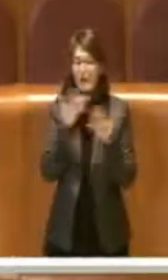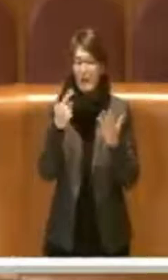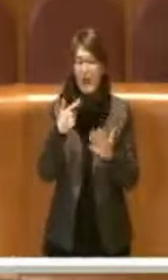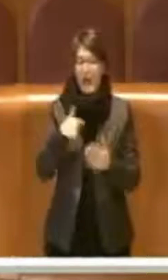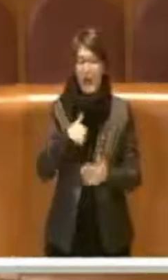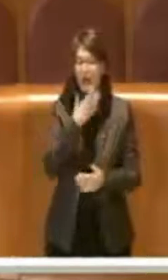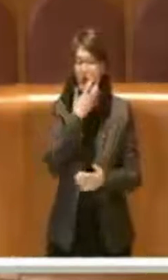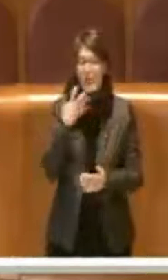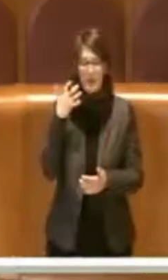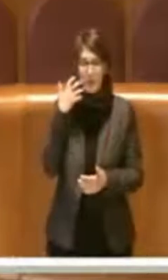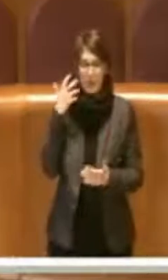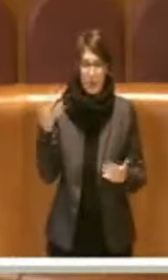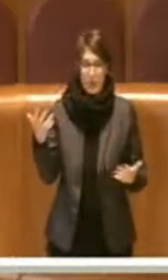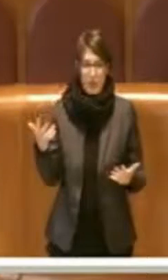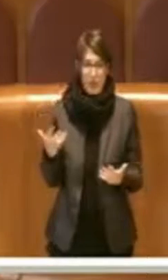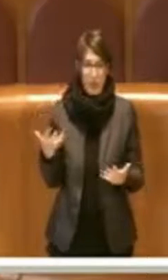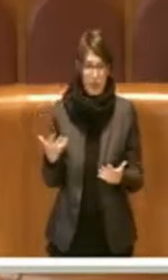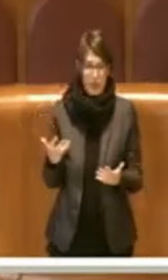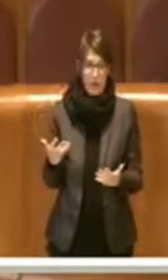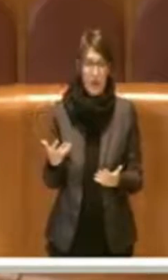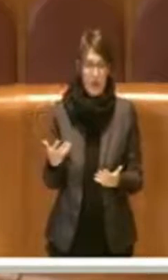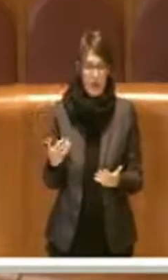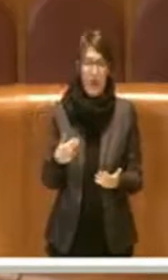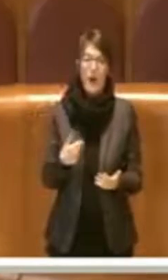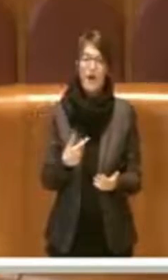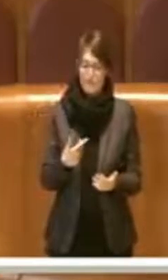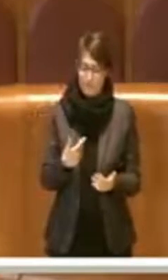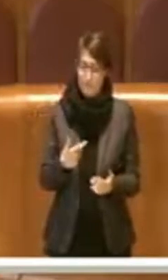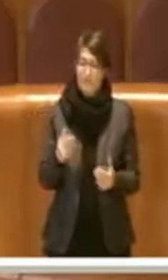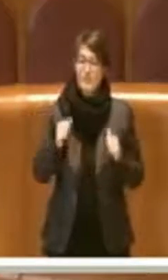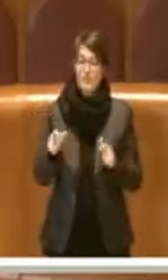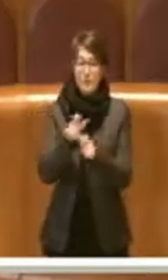è portare avanti le istanze dei